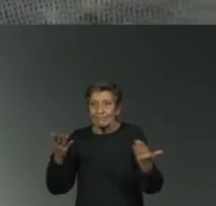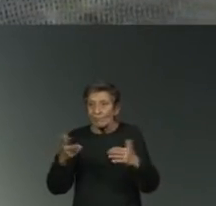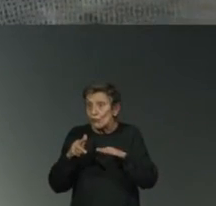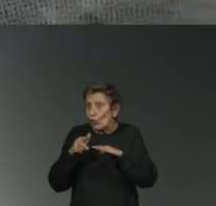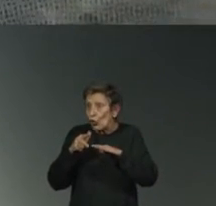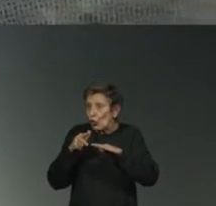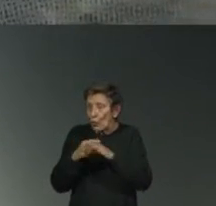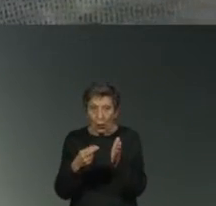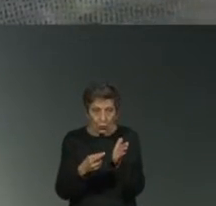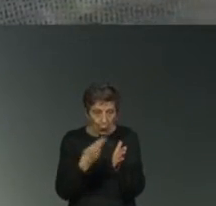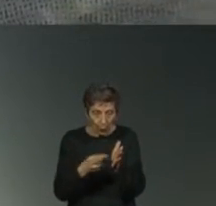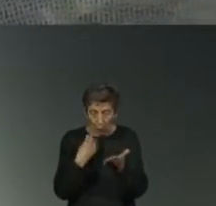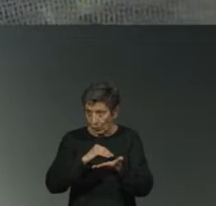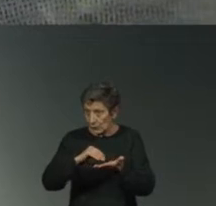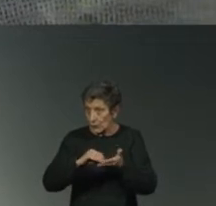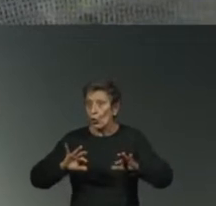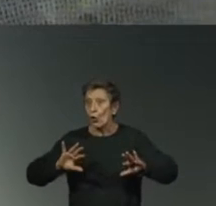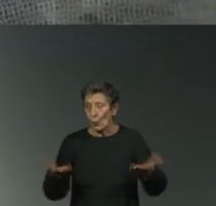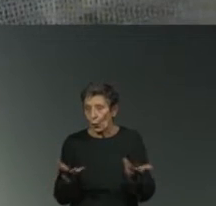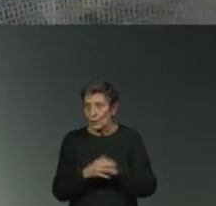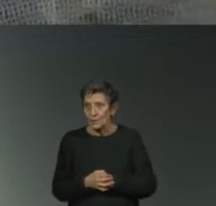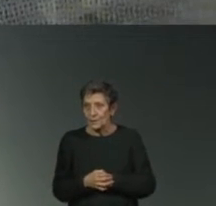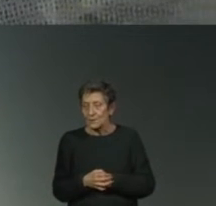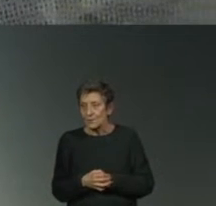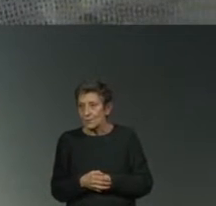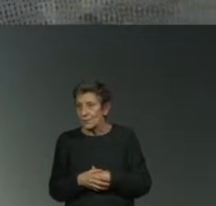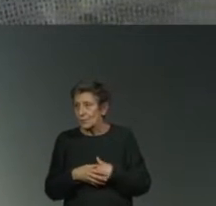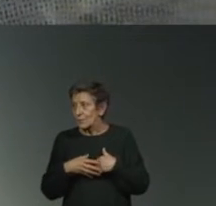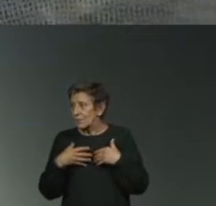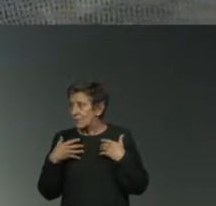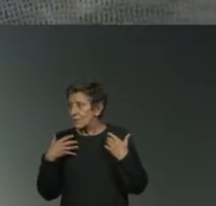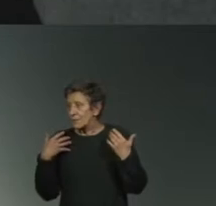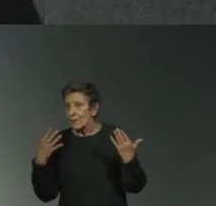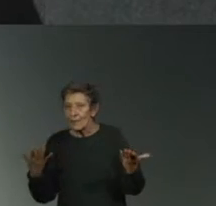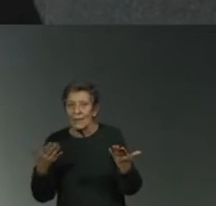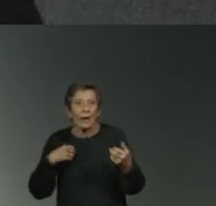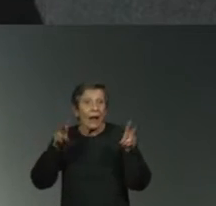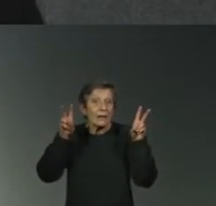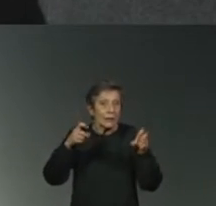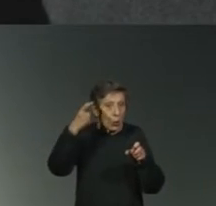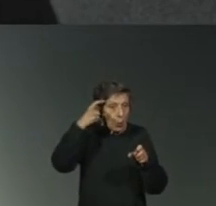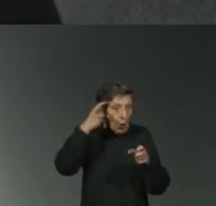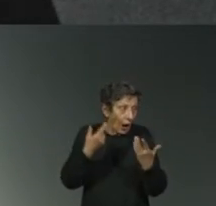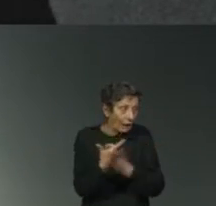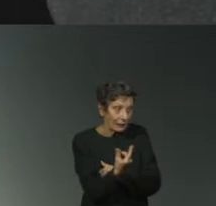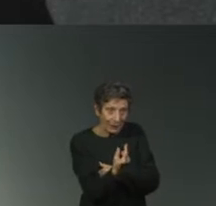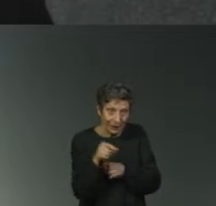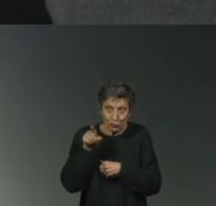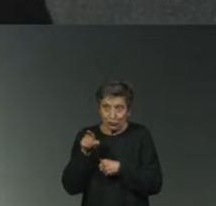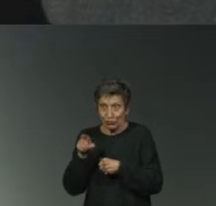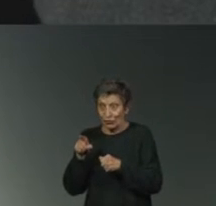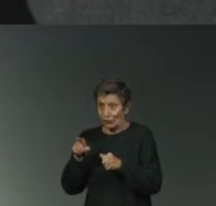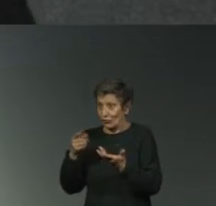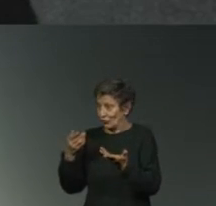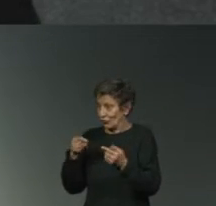commences tes romans, du moral des ménages à celui-ci en passant